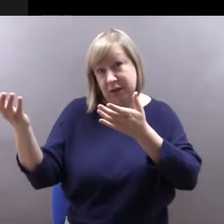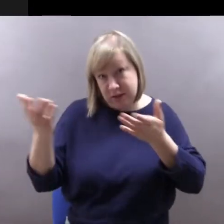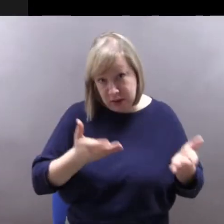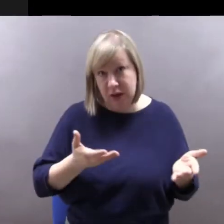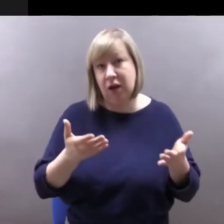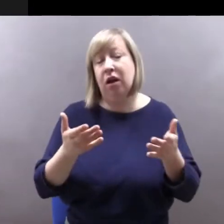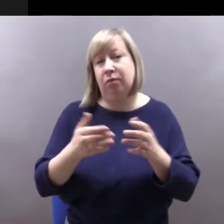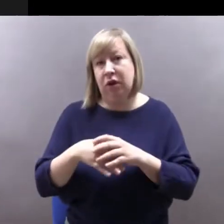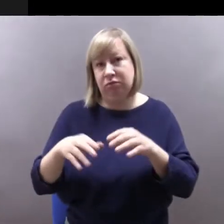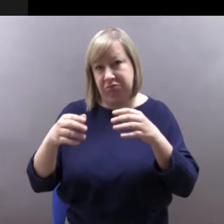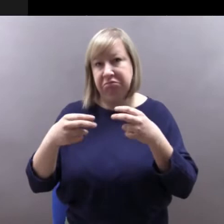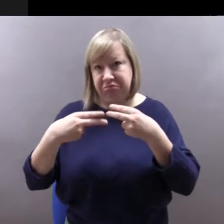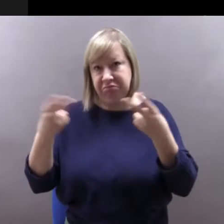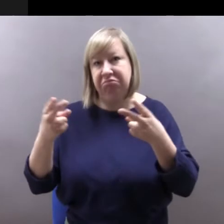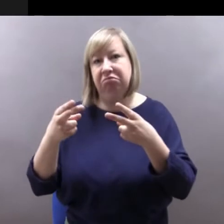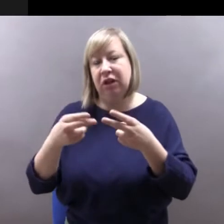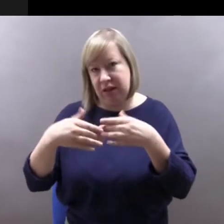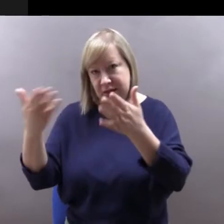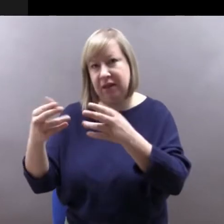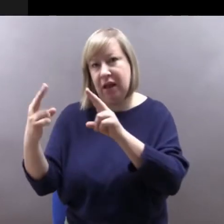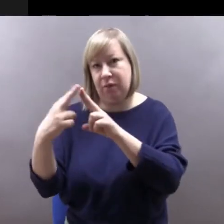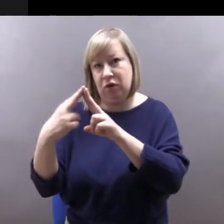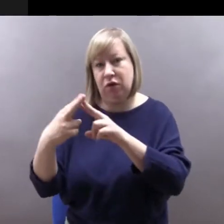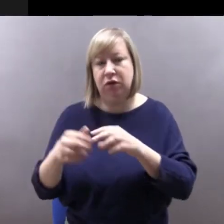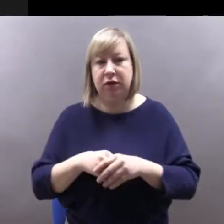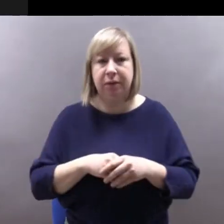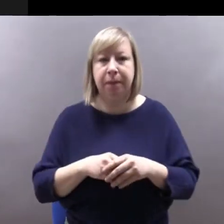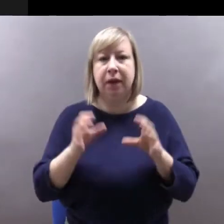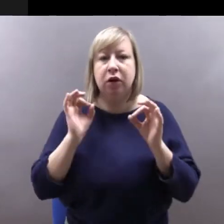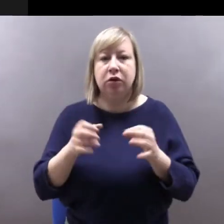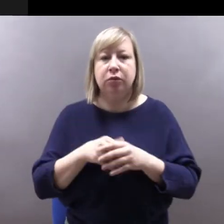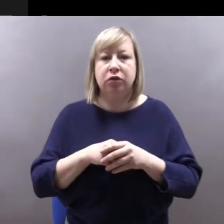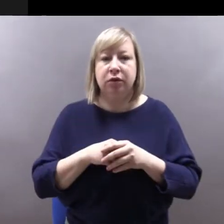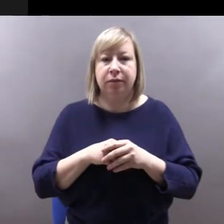to kontakt pewnie nie będzie większego problemu.